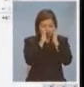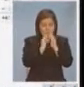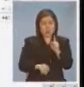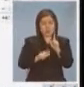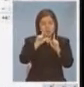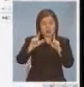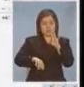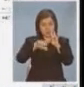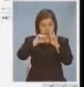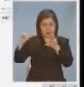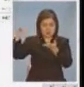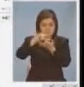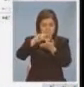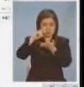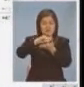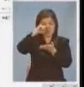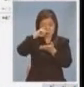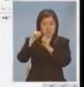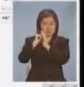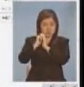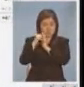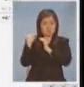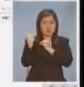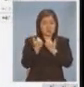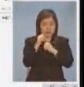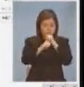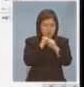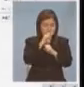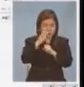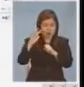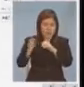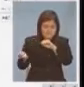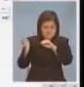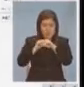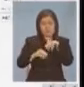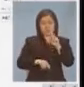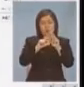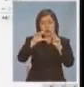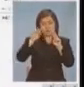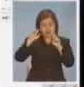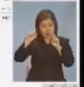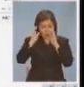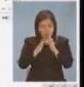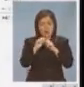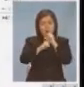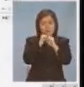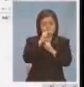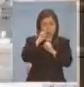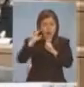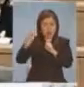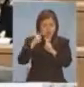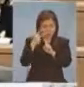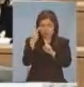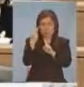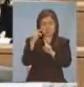1,700,000 คนเข้าสู่ประเทศไทยในปี2555ก้าวกระโดดมาเป็น 2,800,000 คนค่ะและในปี56เพียง2เดือนแ